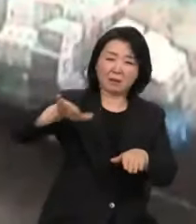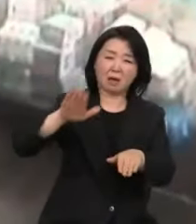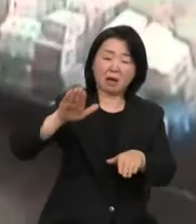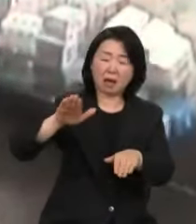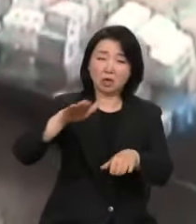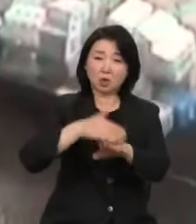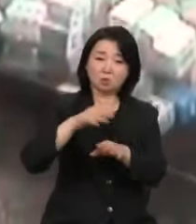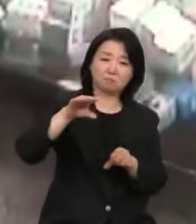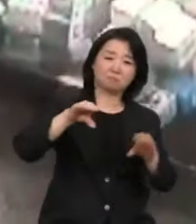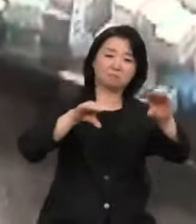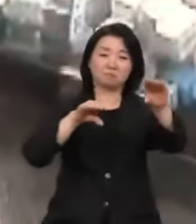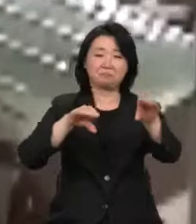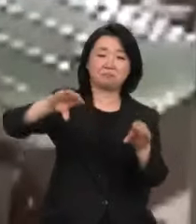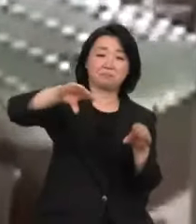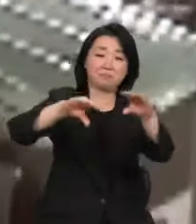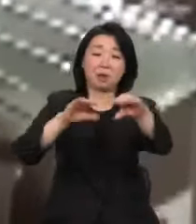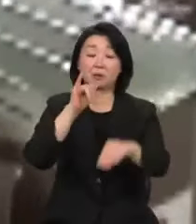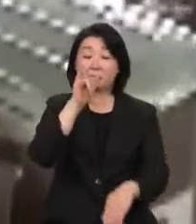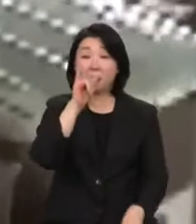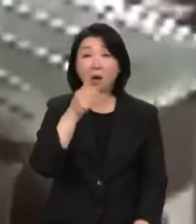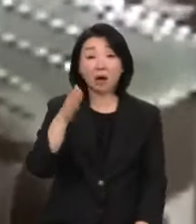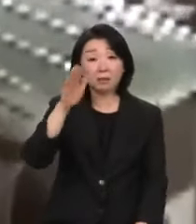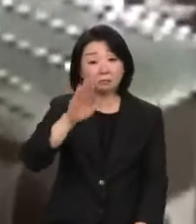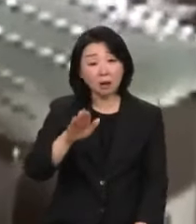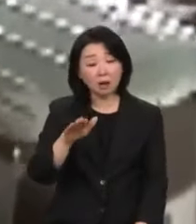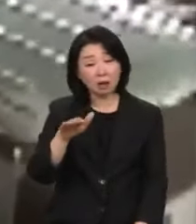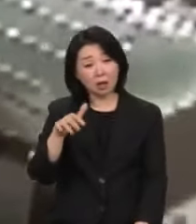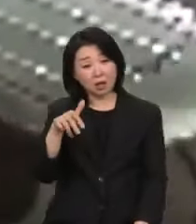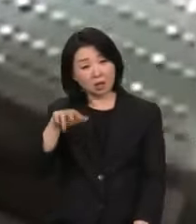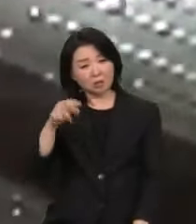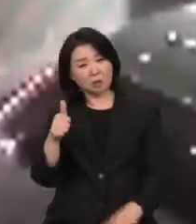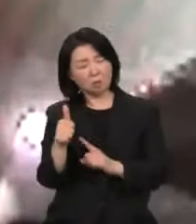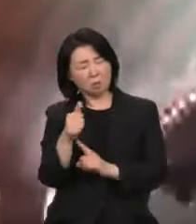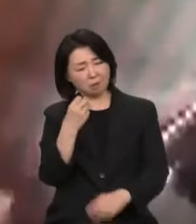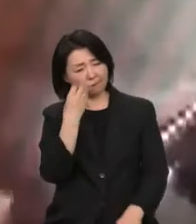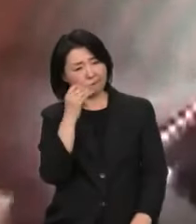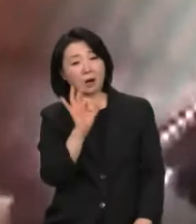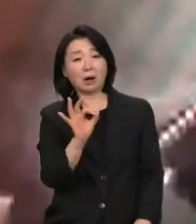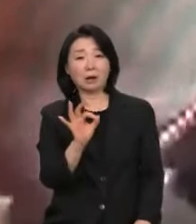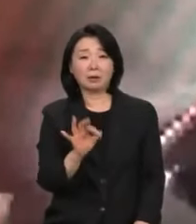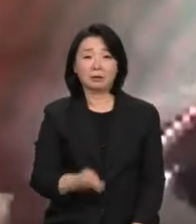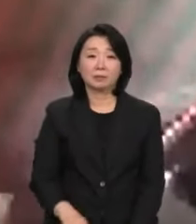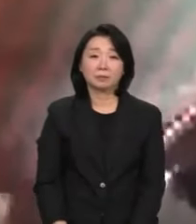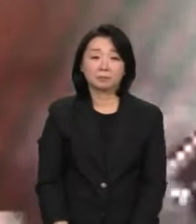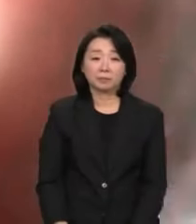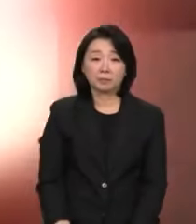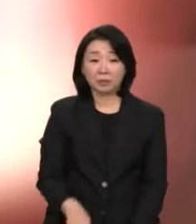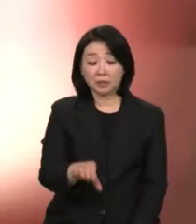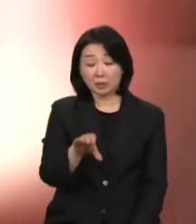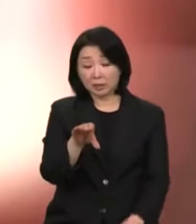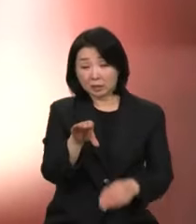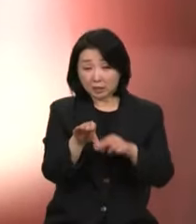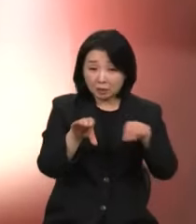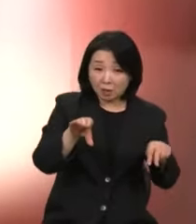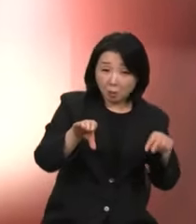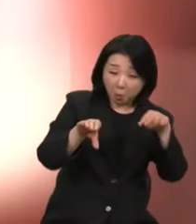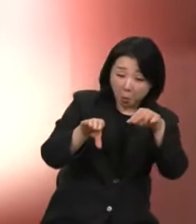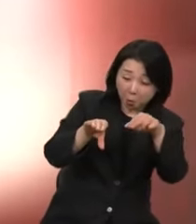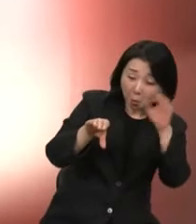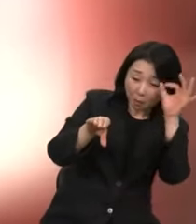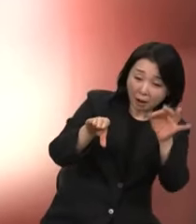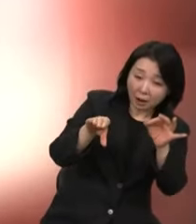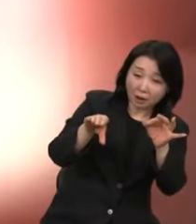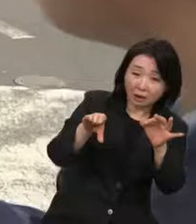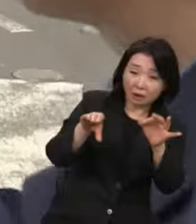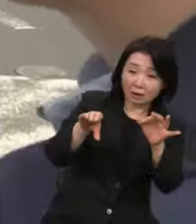결국 피해서 지나갑니다. 그런데 전지훈 씨는 뭔가 이상하다 싶었습니다. 차에서 내려 다가가 안을